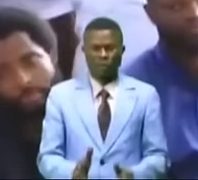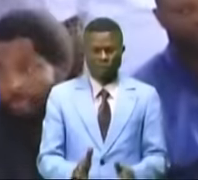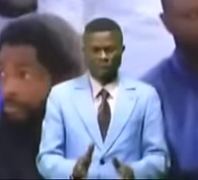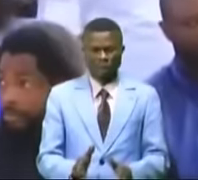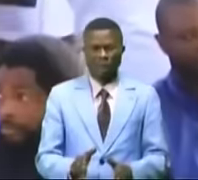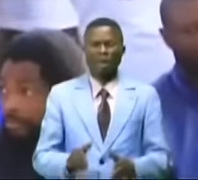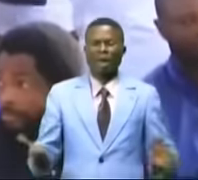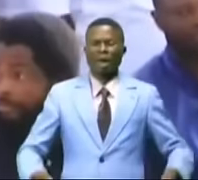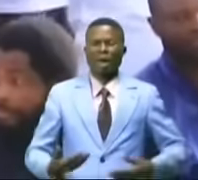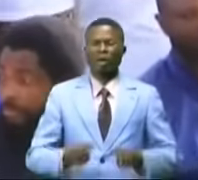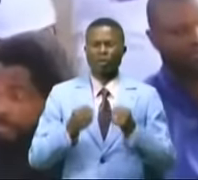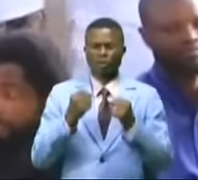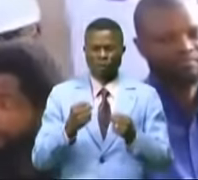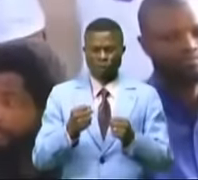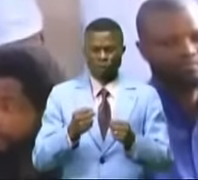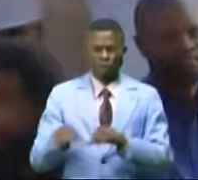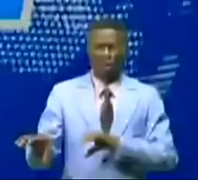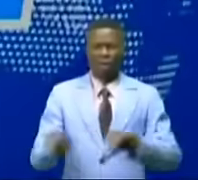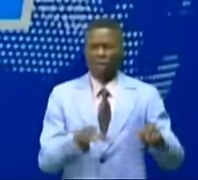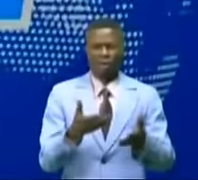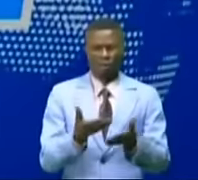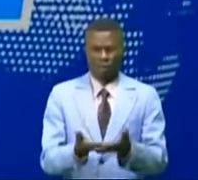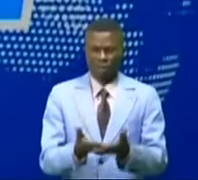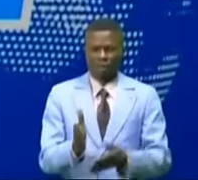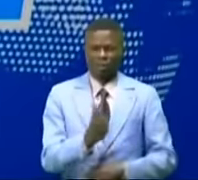a ponctué cette manifestation.